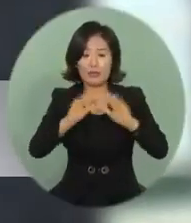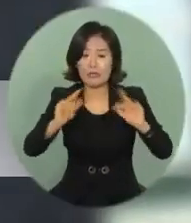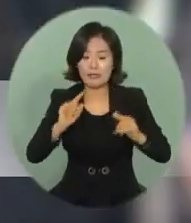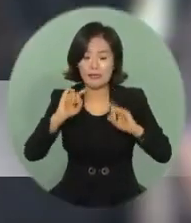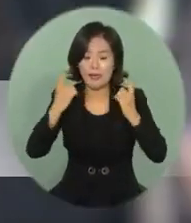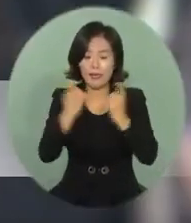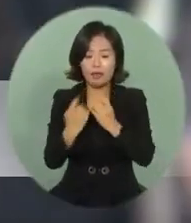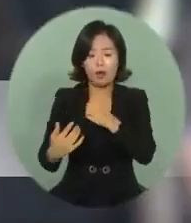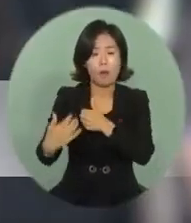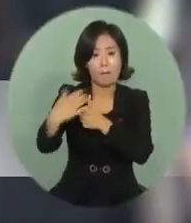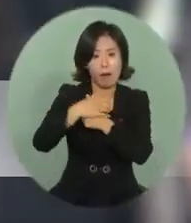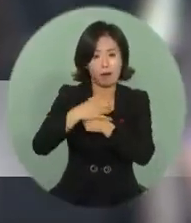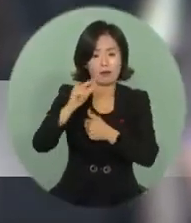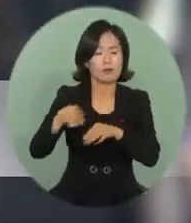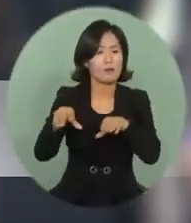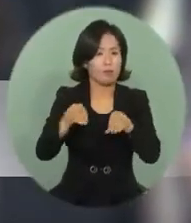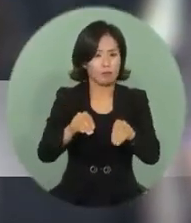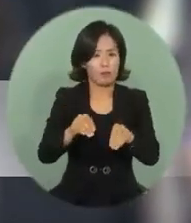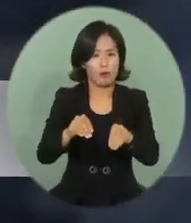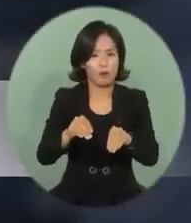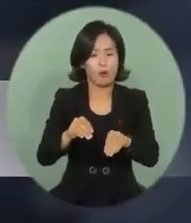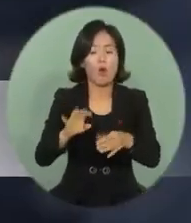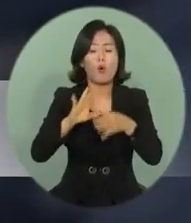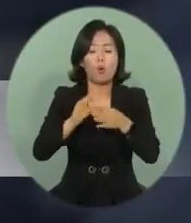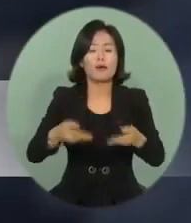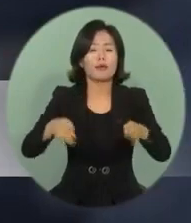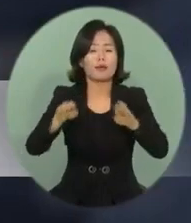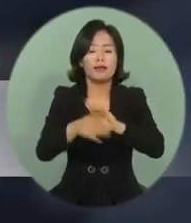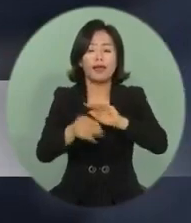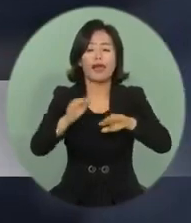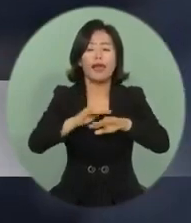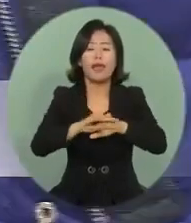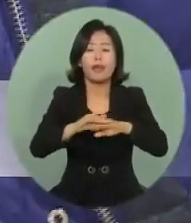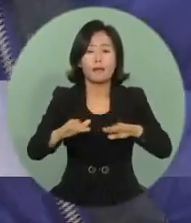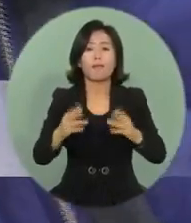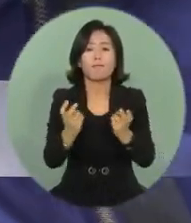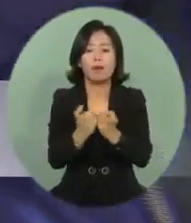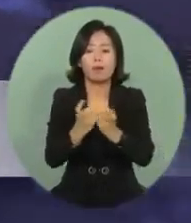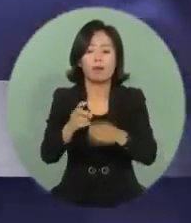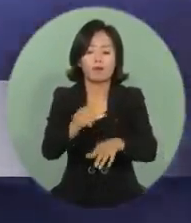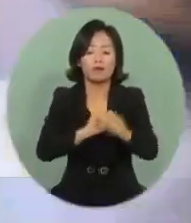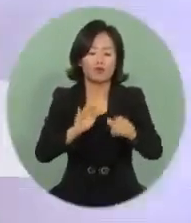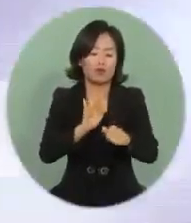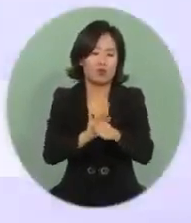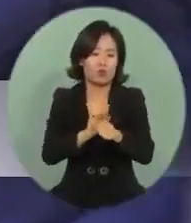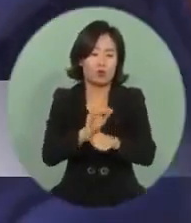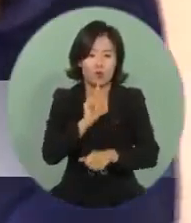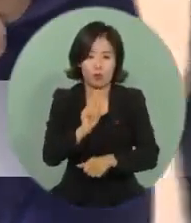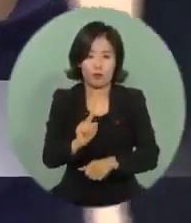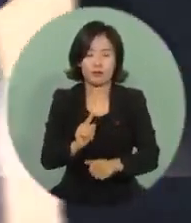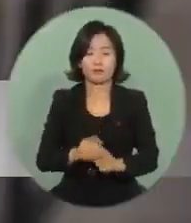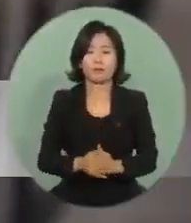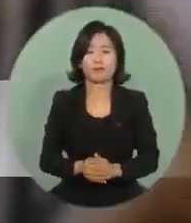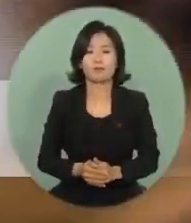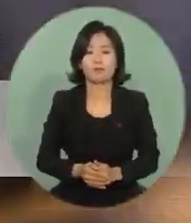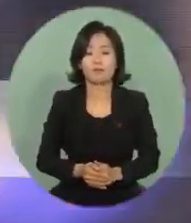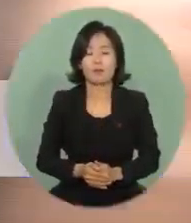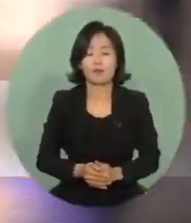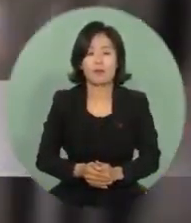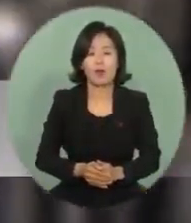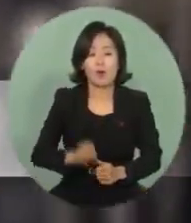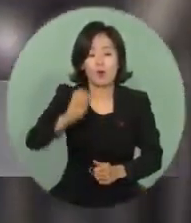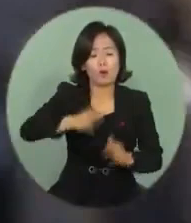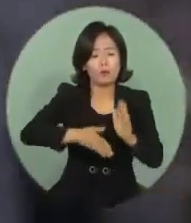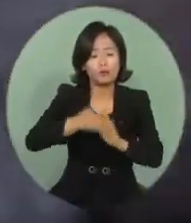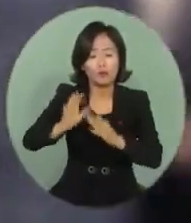개인에게 독촉하는 것을 멈추고 관계 기관의 대책 마련에 적극 협조할 것을 촉구했습니다 한편